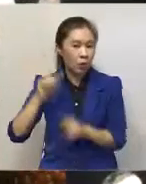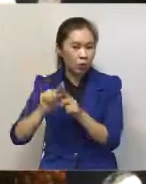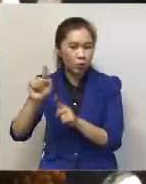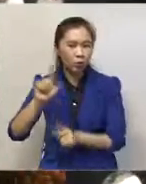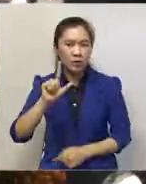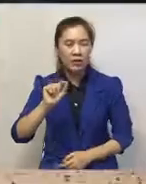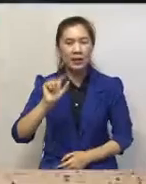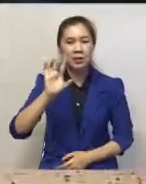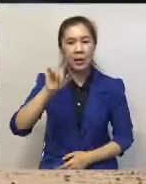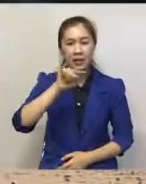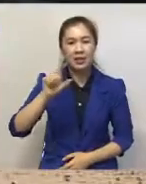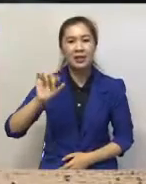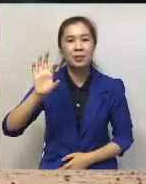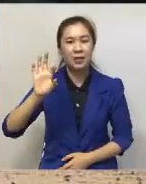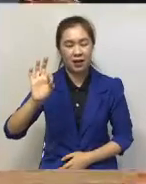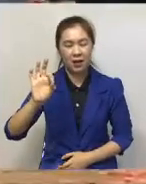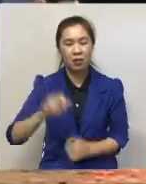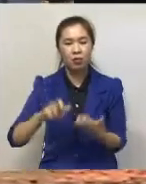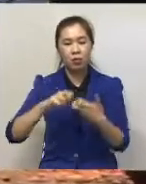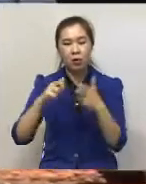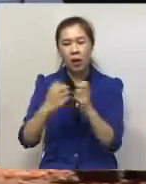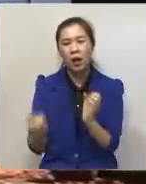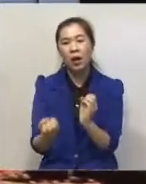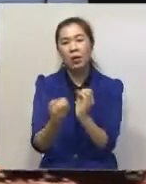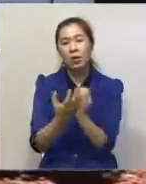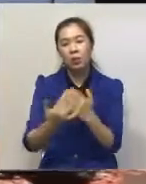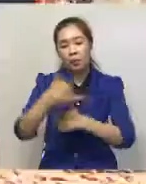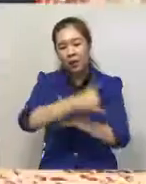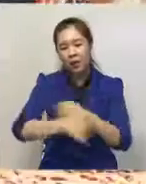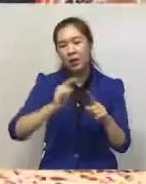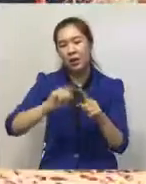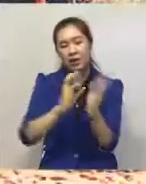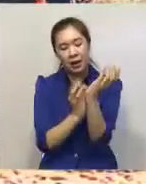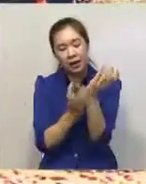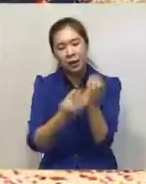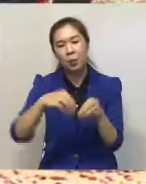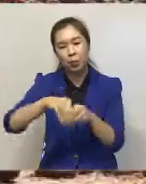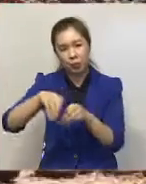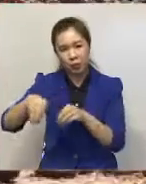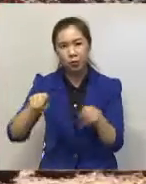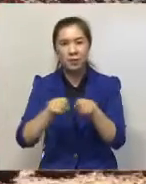งถึง 28-29 บาทส่งผลกระทบต่อทุกประเทศที่ปลูกปาล์มด้วยค่ะ